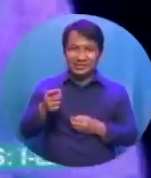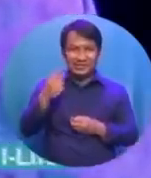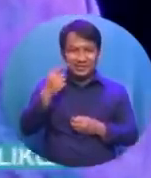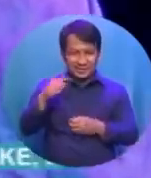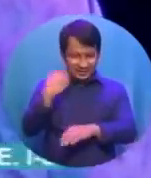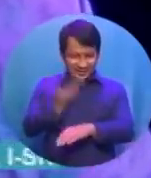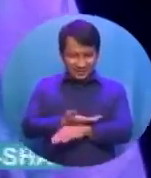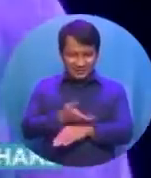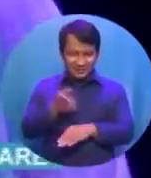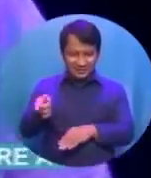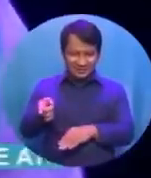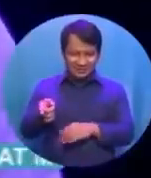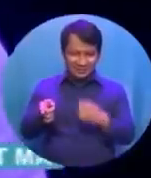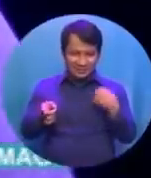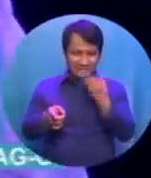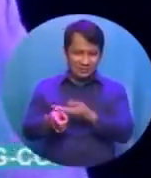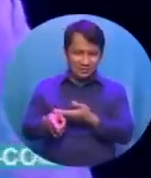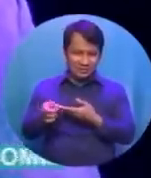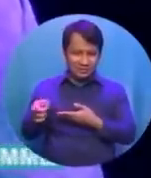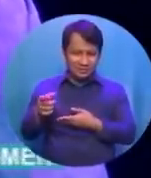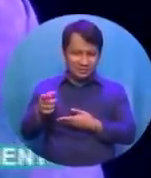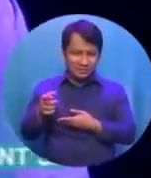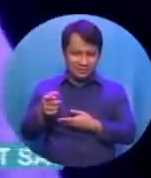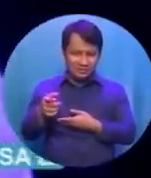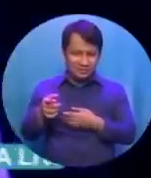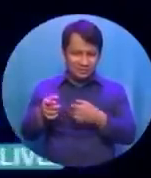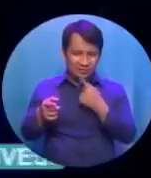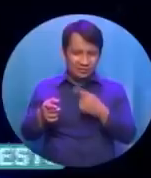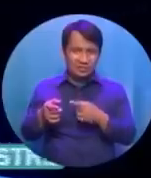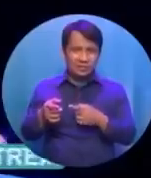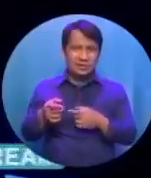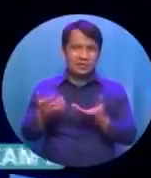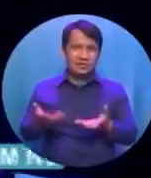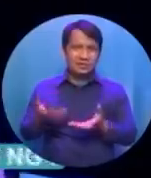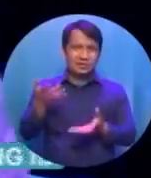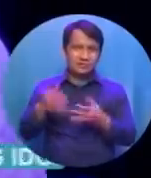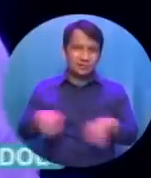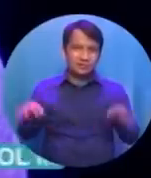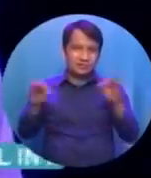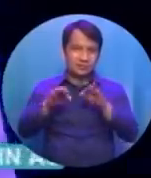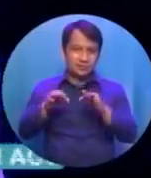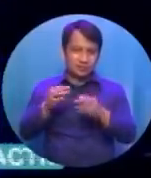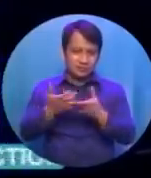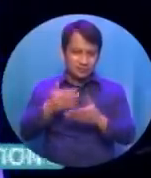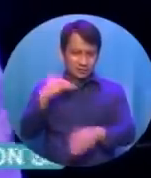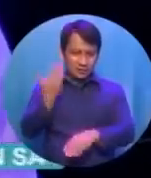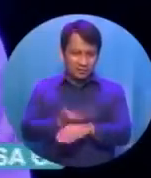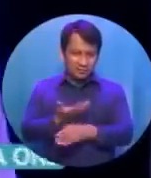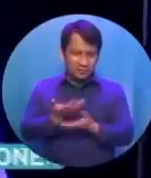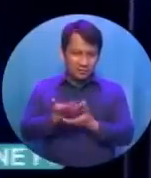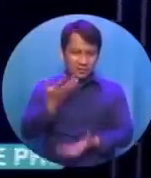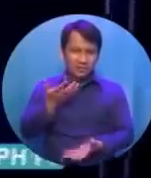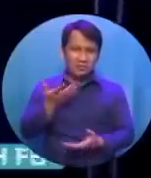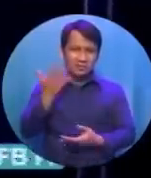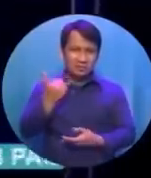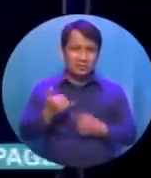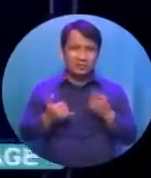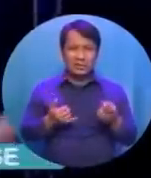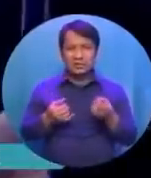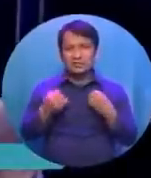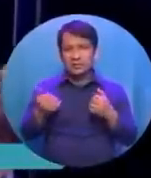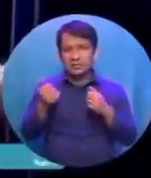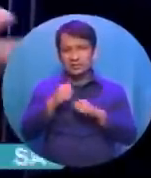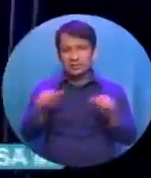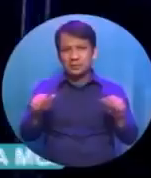anak, ayoko na sa kanya. Si Dolly Galera, ang sabi naman niya, yaman po ang anak, Tatay Rene. Bakit kayo ganyan, di ba? So